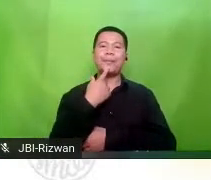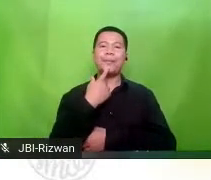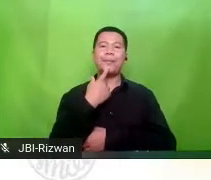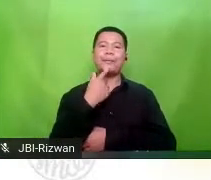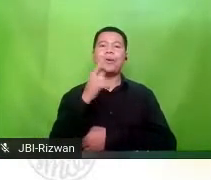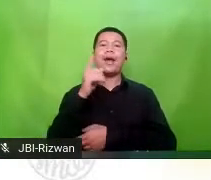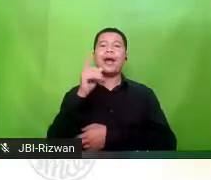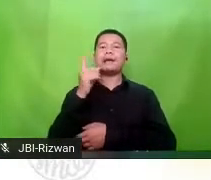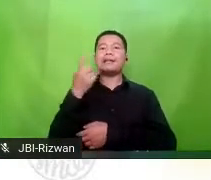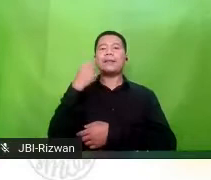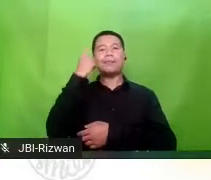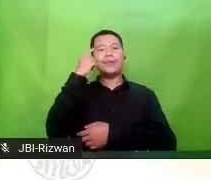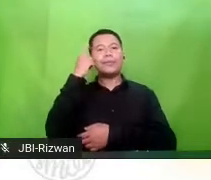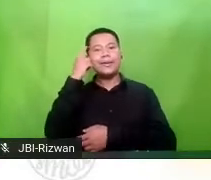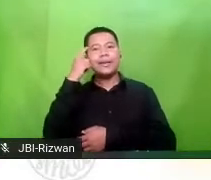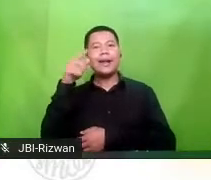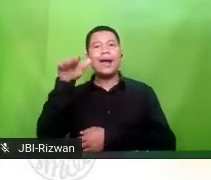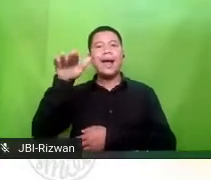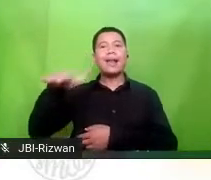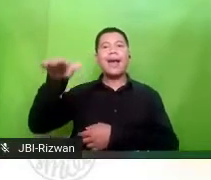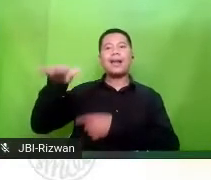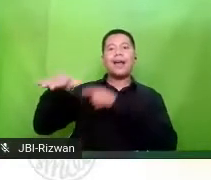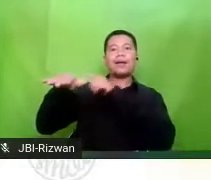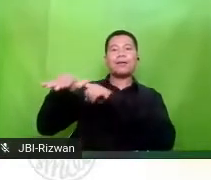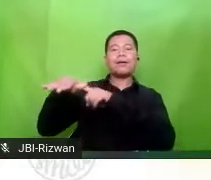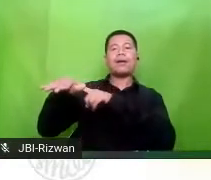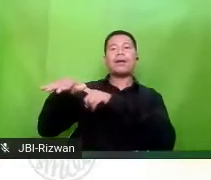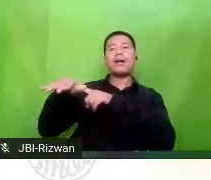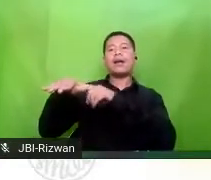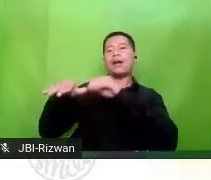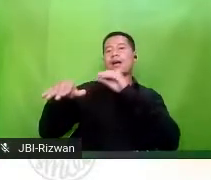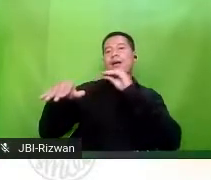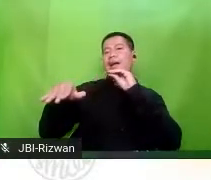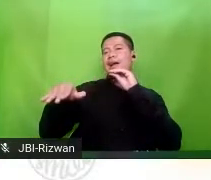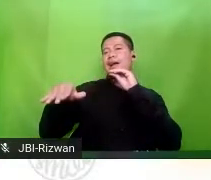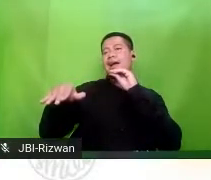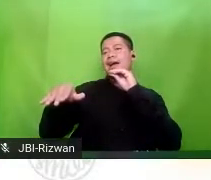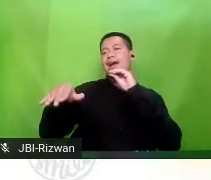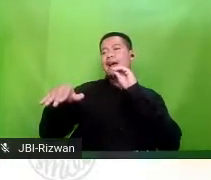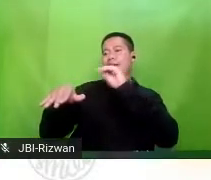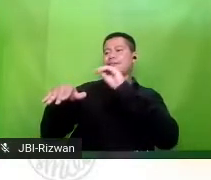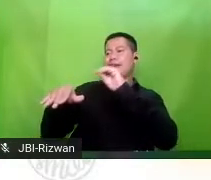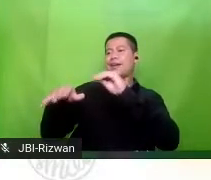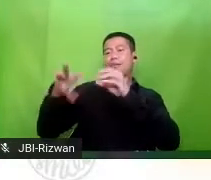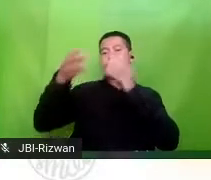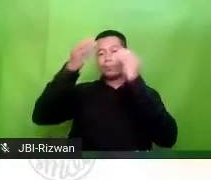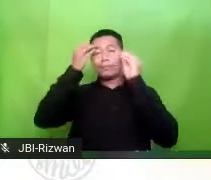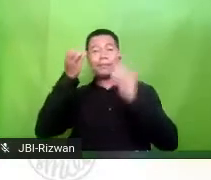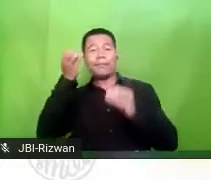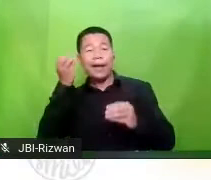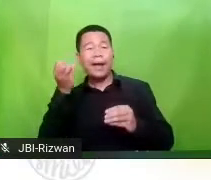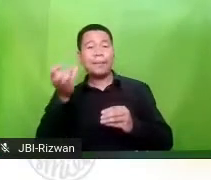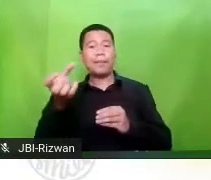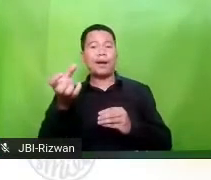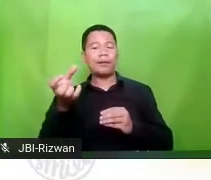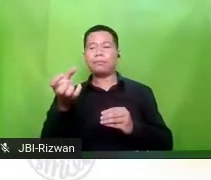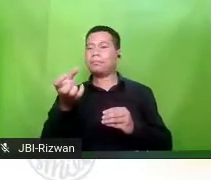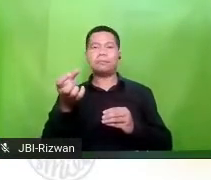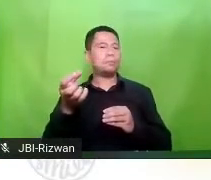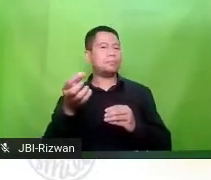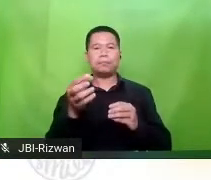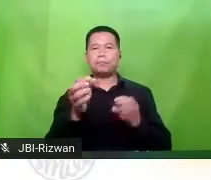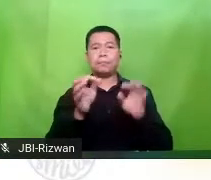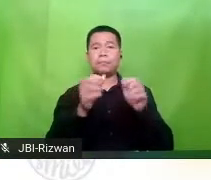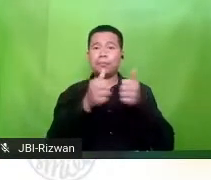beranggapan anak-anak ini akan lebih mudah untuk menerima pelajaran, sebagiannya tidak tepat. Kenapa?